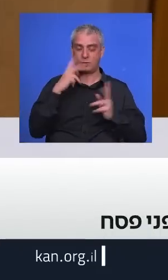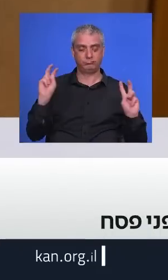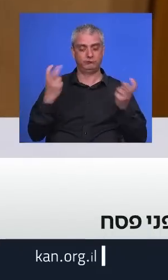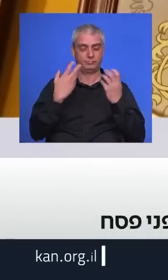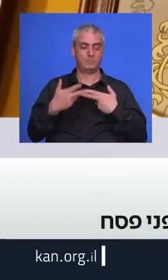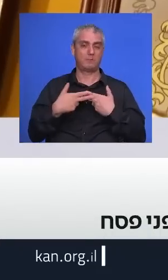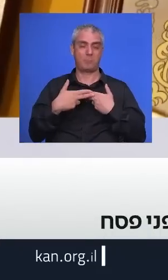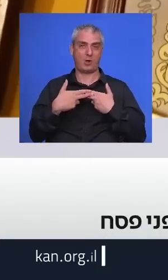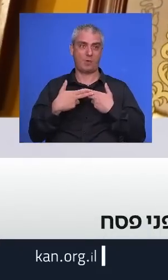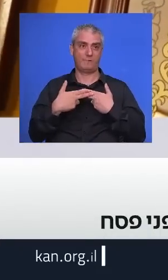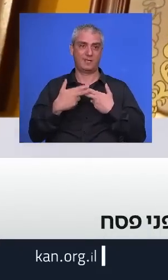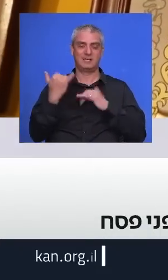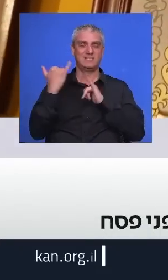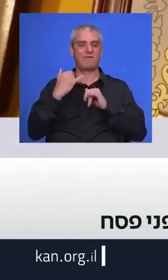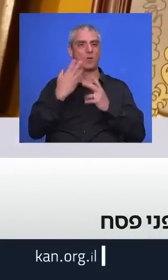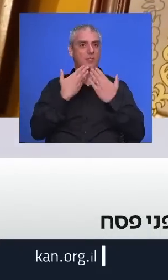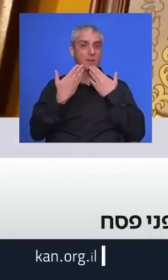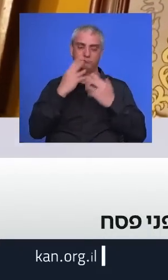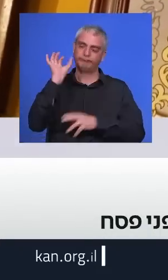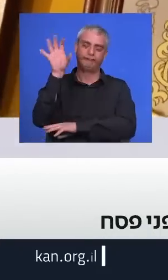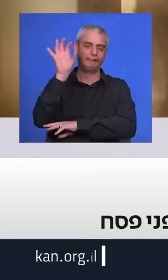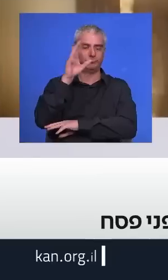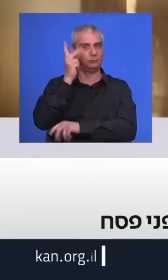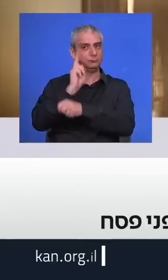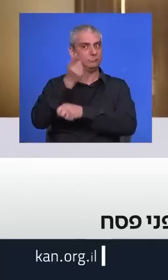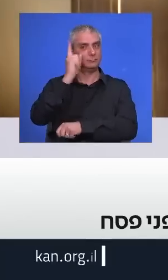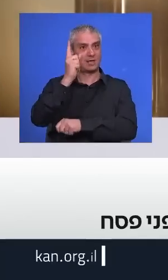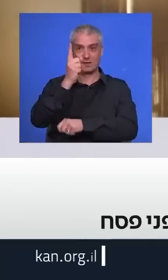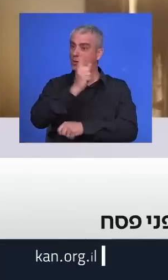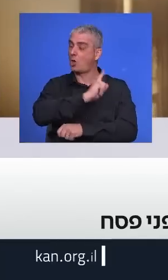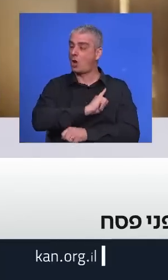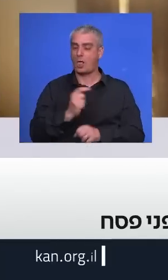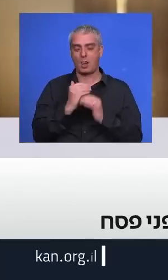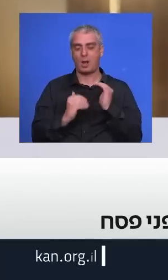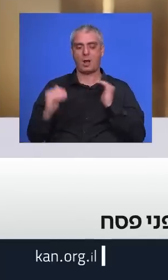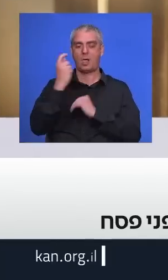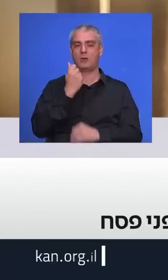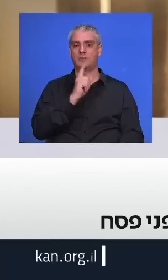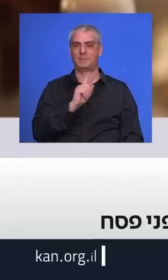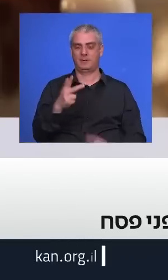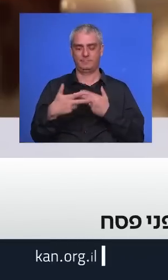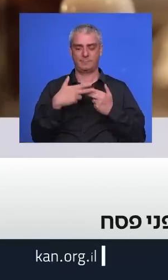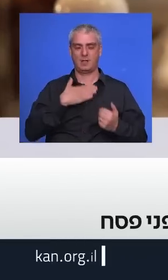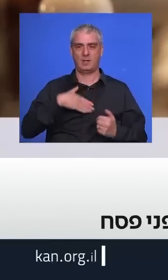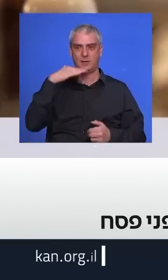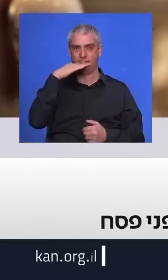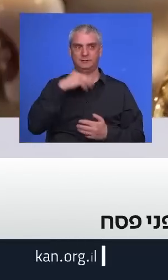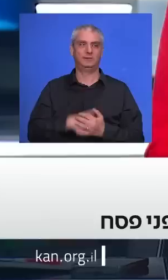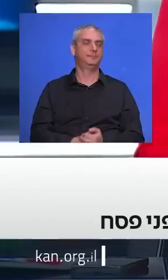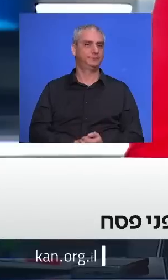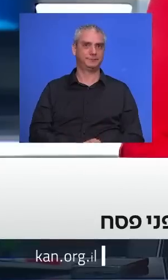הקרובים את היבואנים וינזוף בהם ויתריע אותם שלא יעלו מחירים לקראת חג הפסח. דנה,